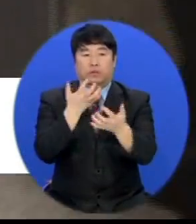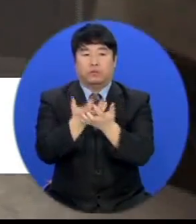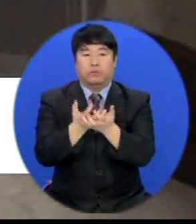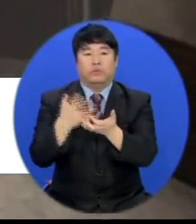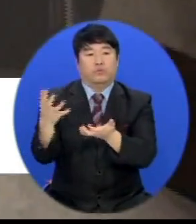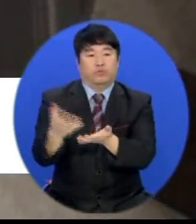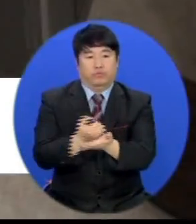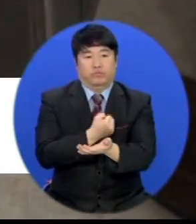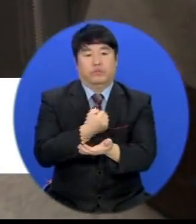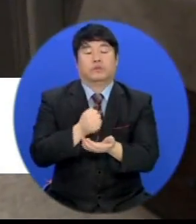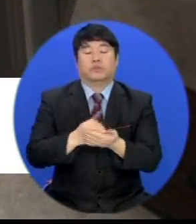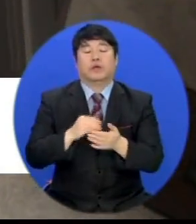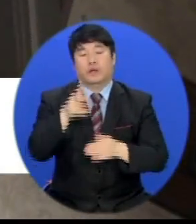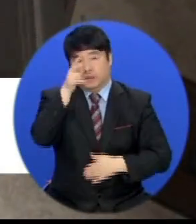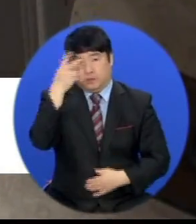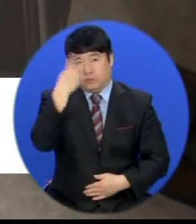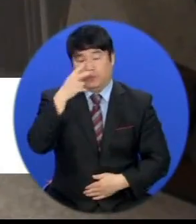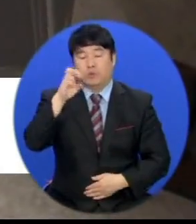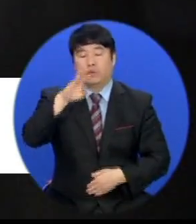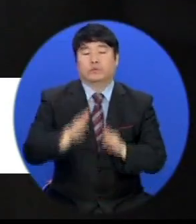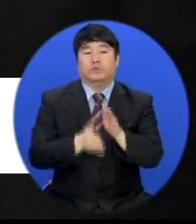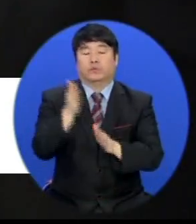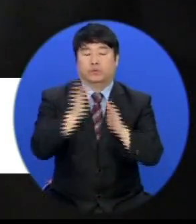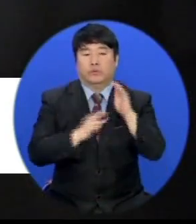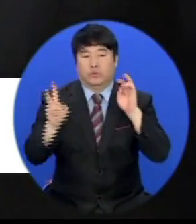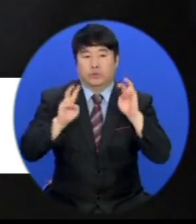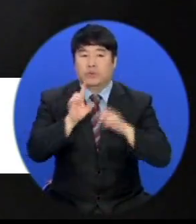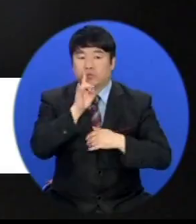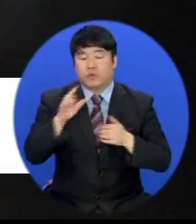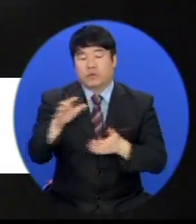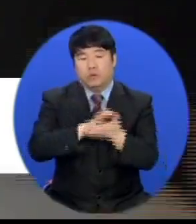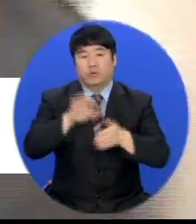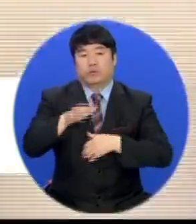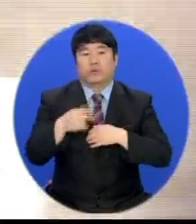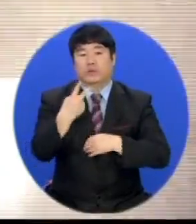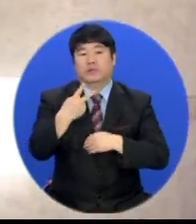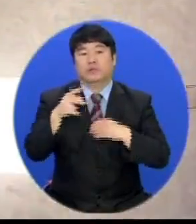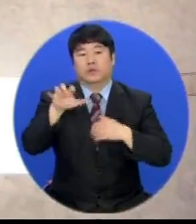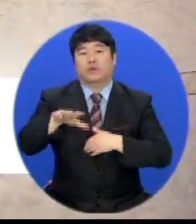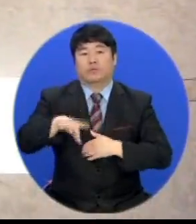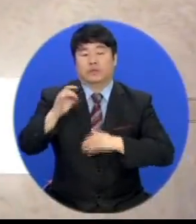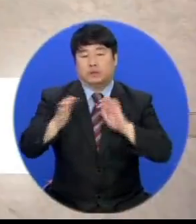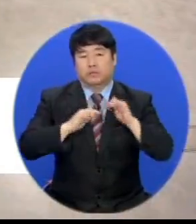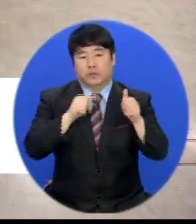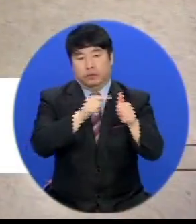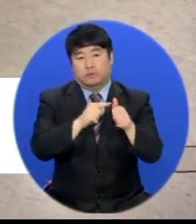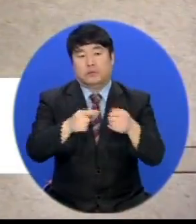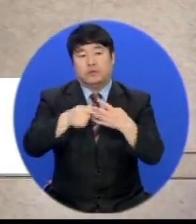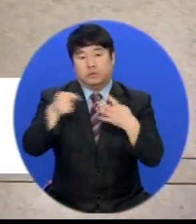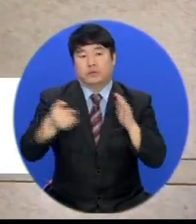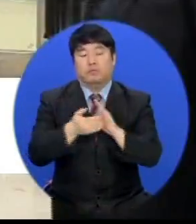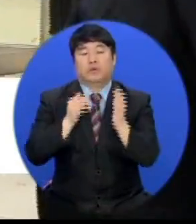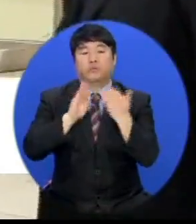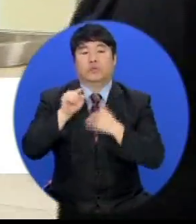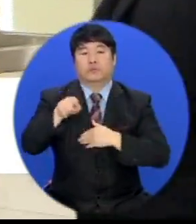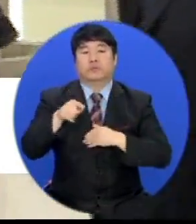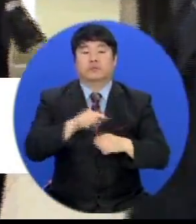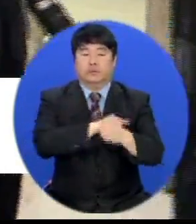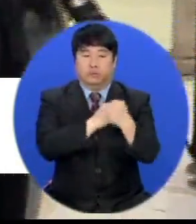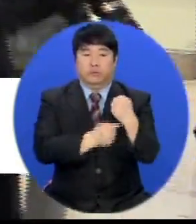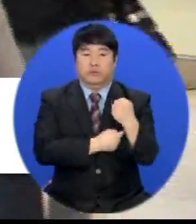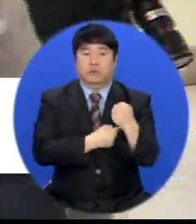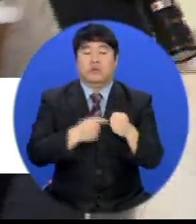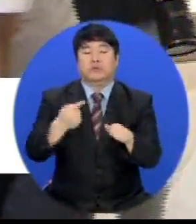확보했습니다. 검찰은 광주도시공사가 중앙공원 2지구 우선 협상 대상자로 선정되고도 그 지위를